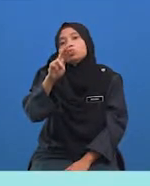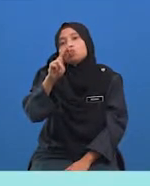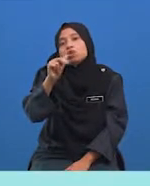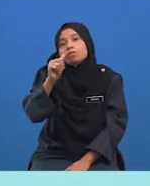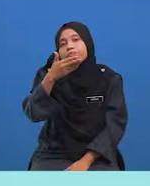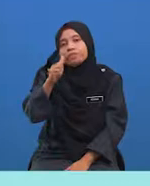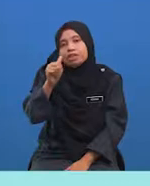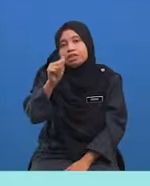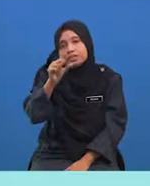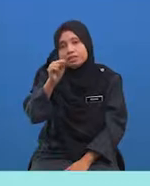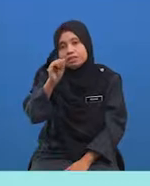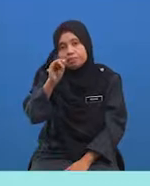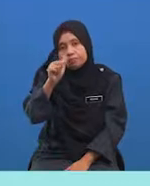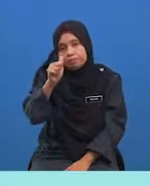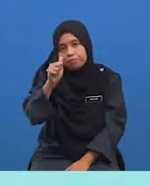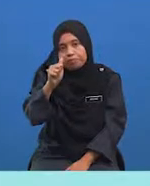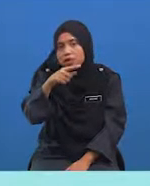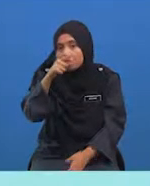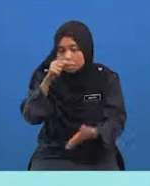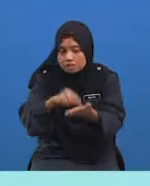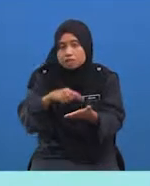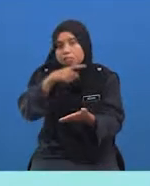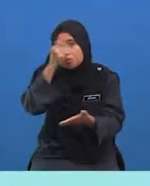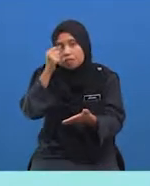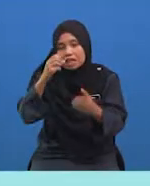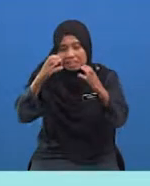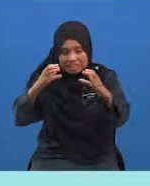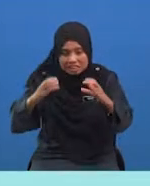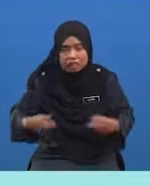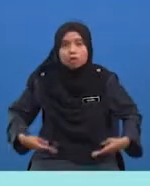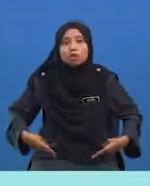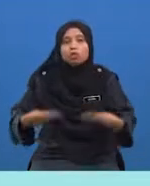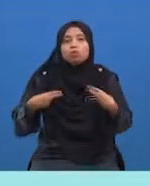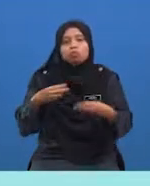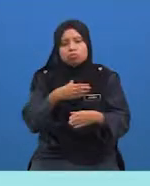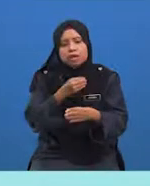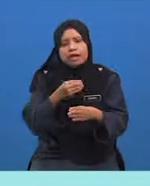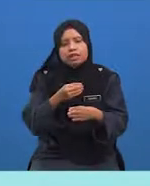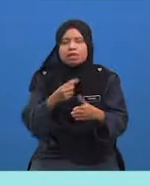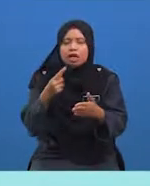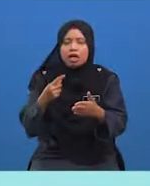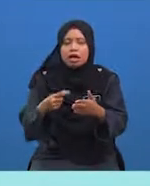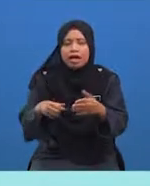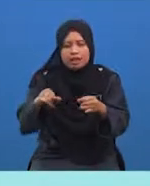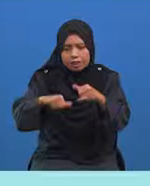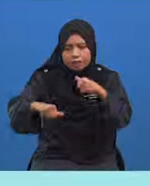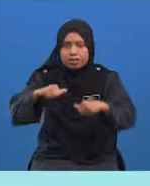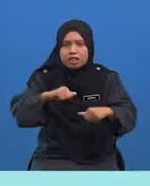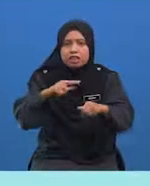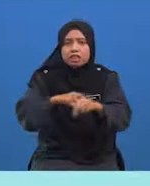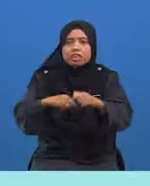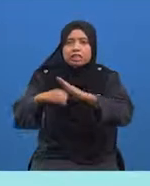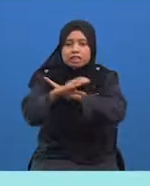Perbezaan cuaca dan iklim ini menyebabkan cara hidup dan kegiatan ekonomi sesuatu